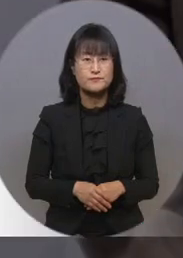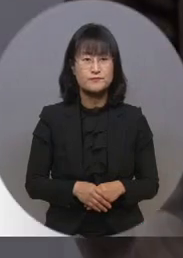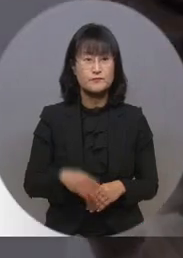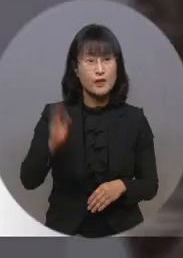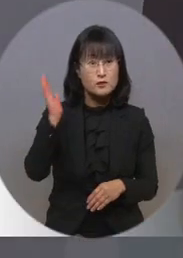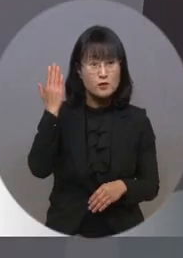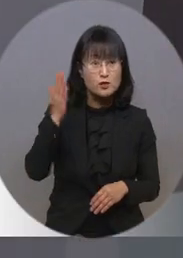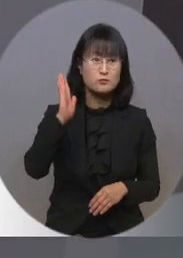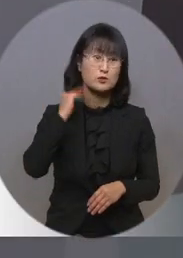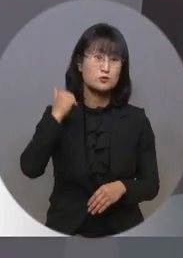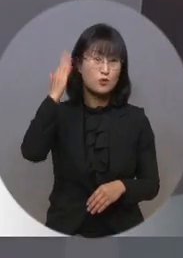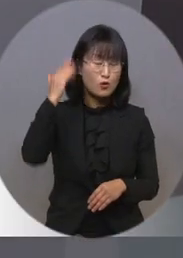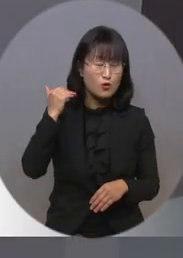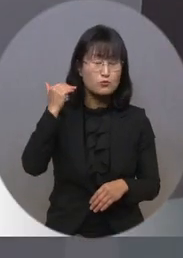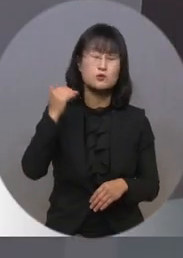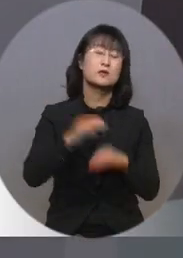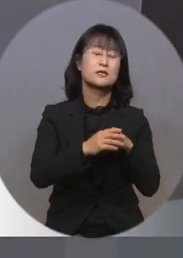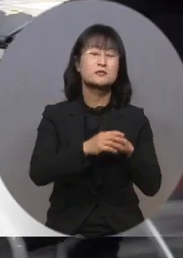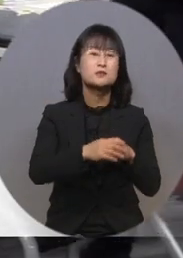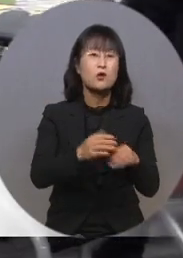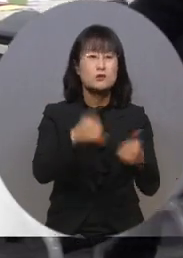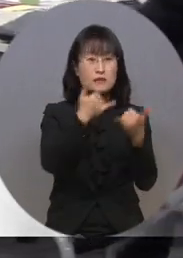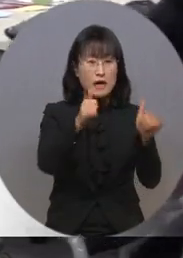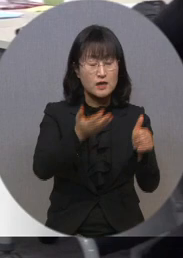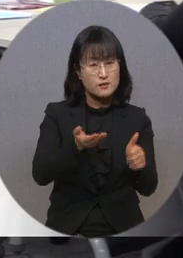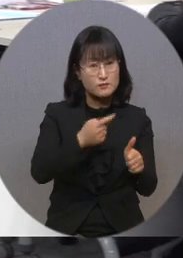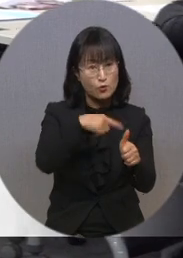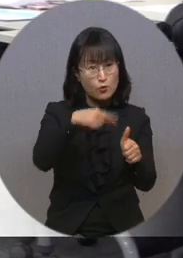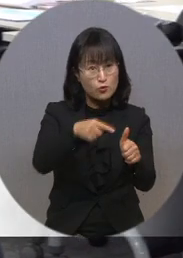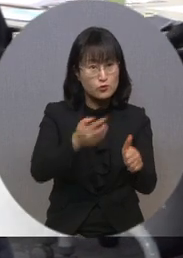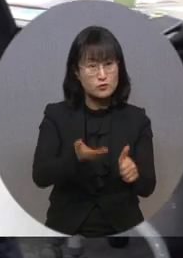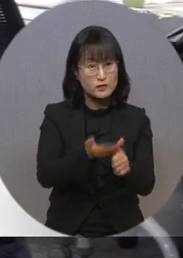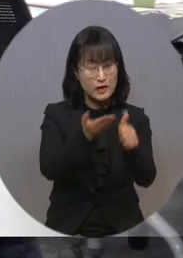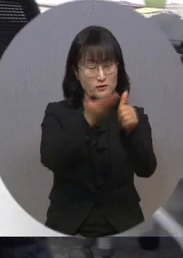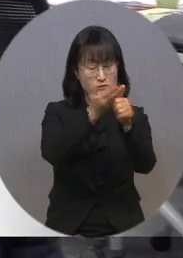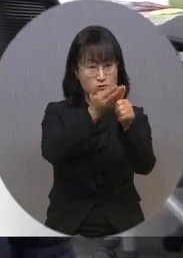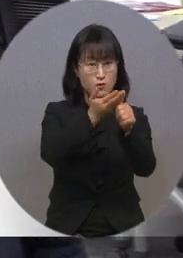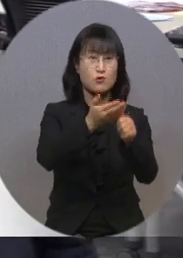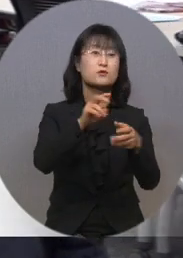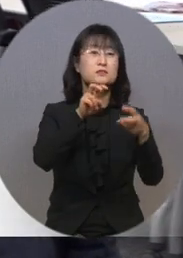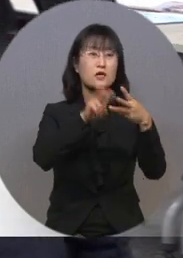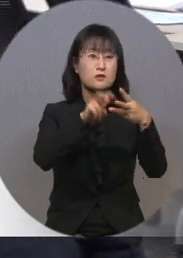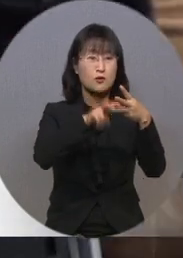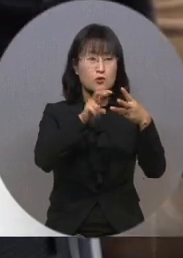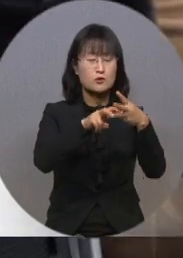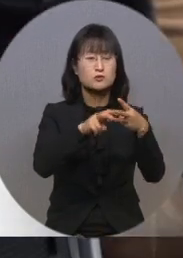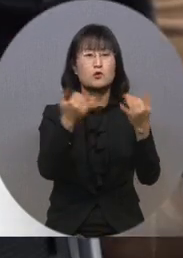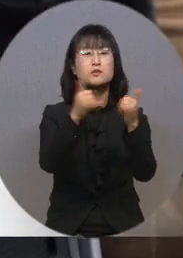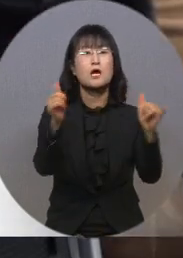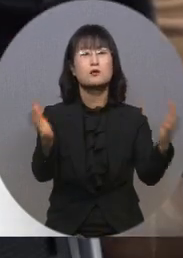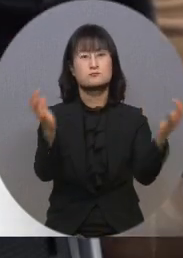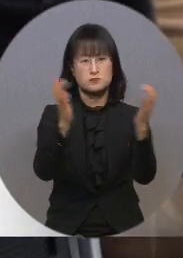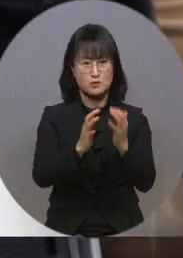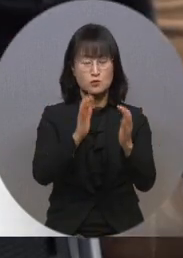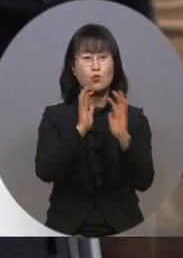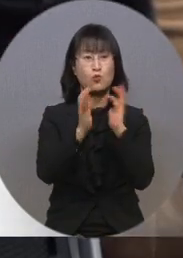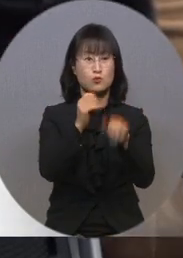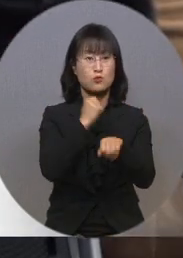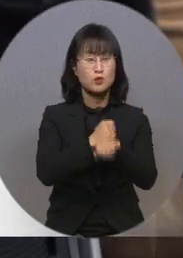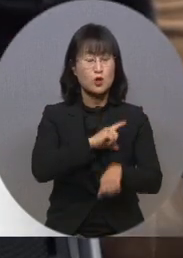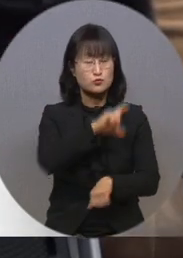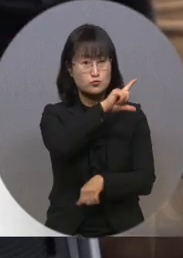연말 의정부시청 인재양성교육원에서는 의정부시 최초 주민공론장이 열렸습니다. 첫 공론장의